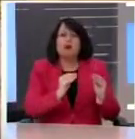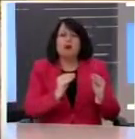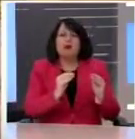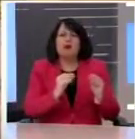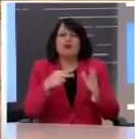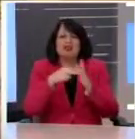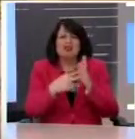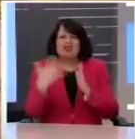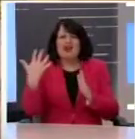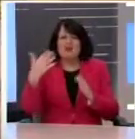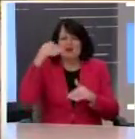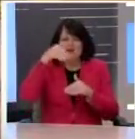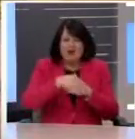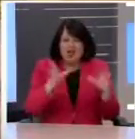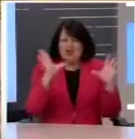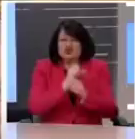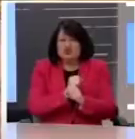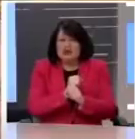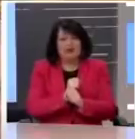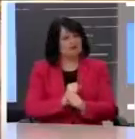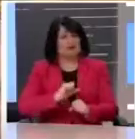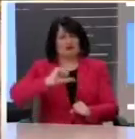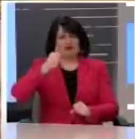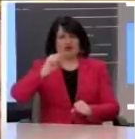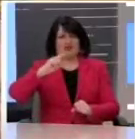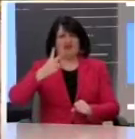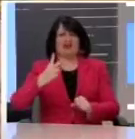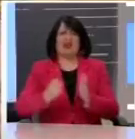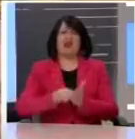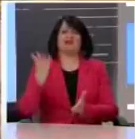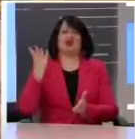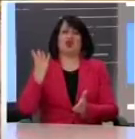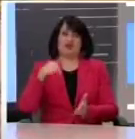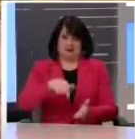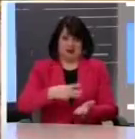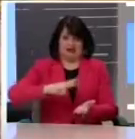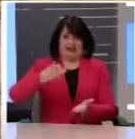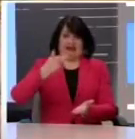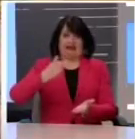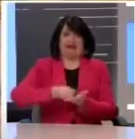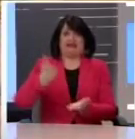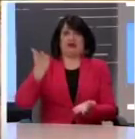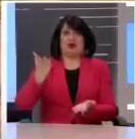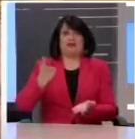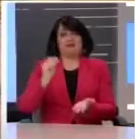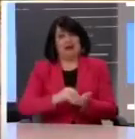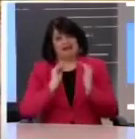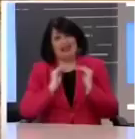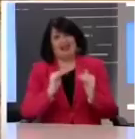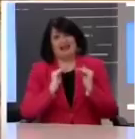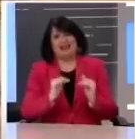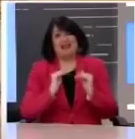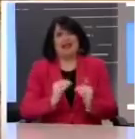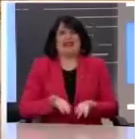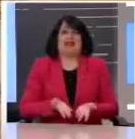15 ξανά. Τις φαντασιώστηκαν και στην πρώτη αξιολόγηση και στη δεύτερη. Στην τρίτη πια μια του κλέφτη, δυο του κλέφτη.